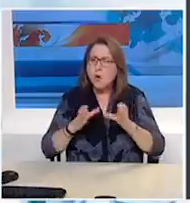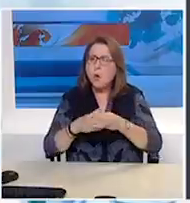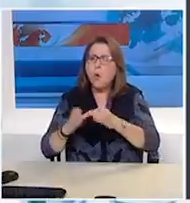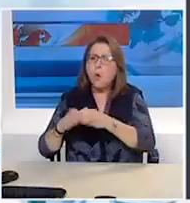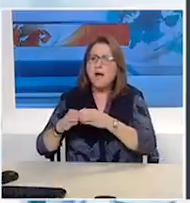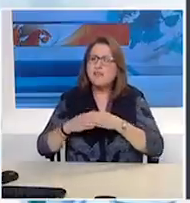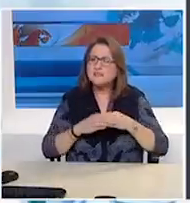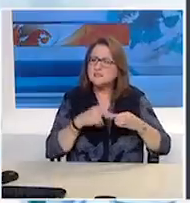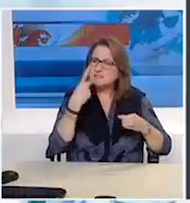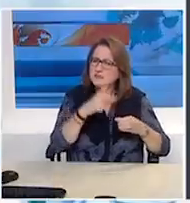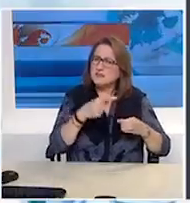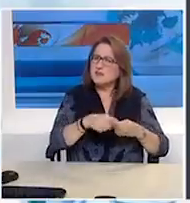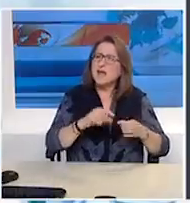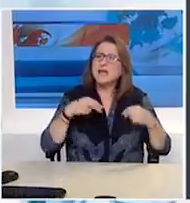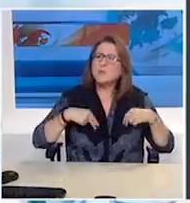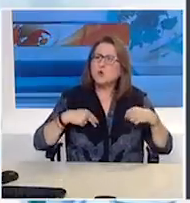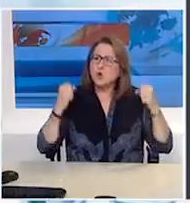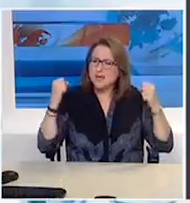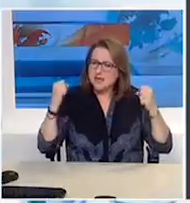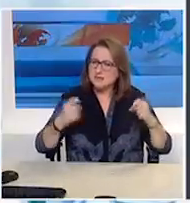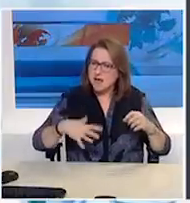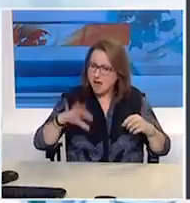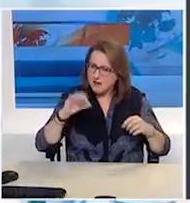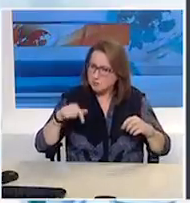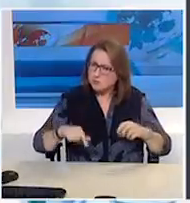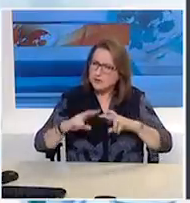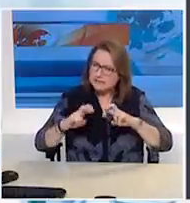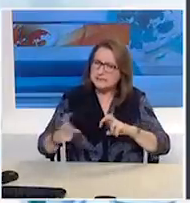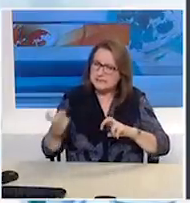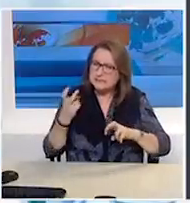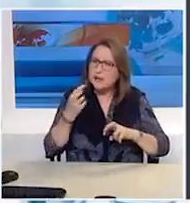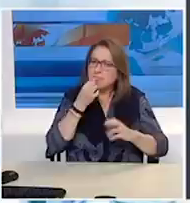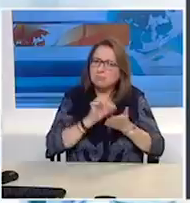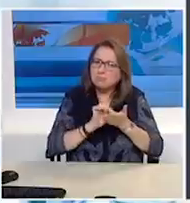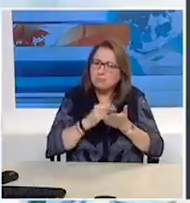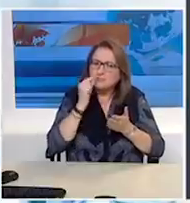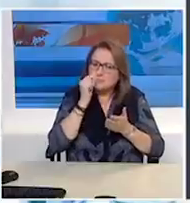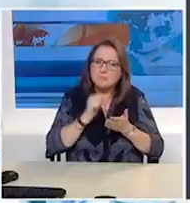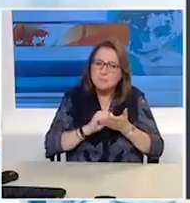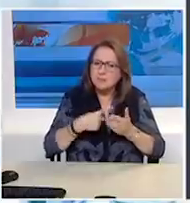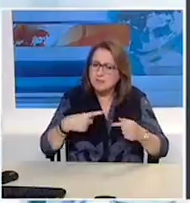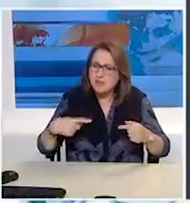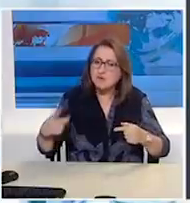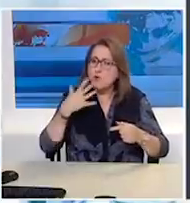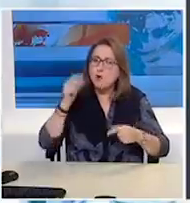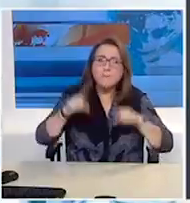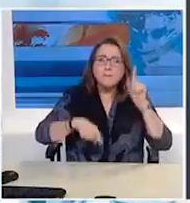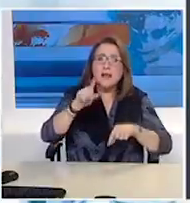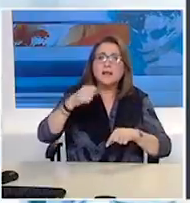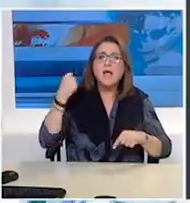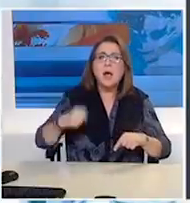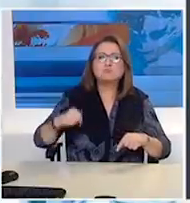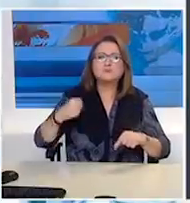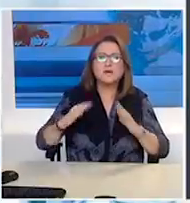ΕΟΔΗ, προγραμματισμένα να πραγματοποιήσουν επιπλέον δειγματοληψίες στους μικροπολιτές και στους υπολείπους που απουσίαζαν από την οικία τους στις